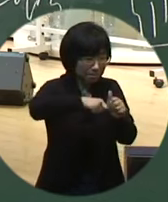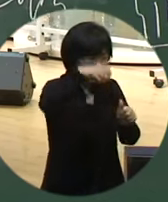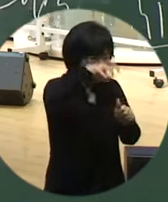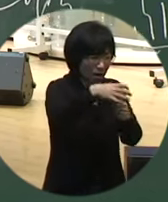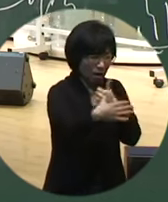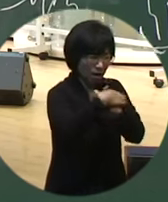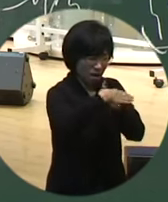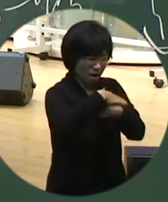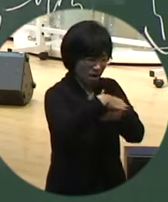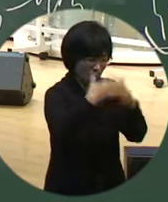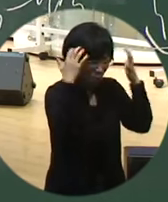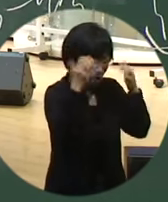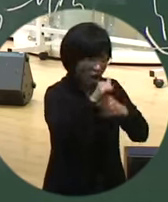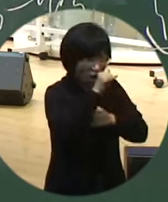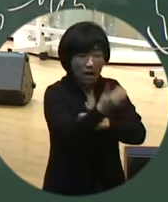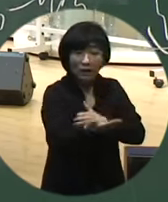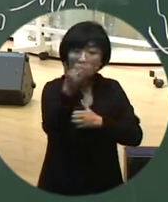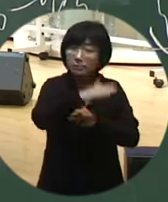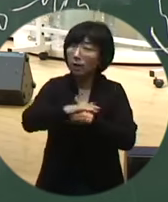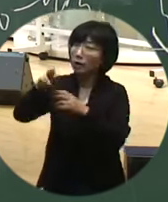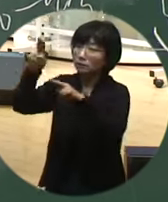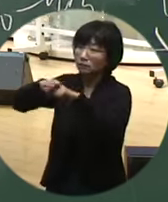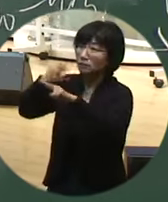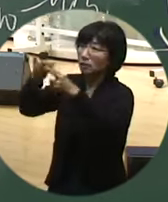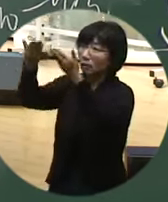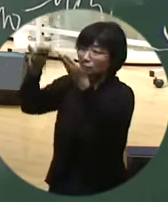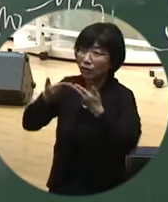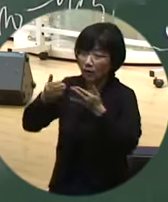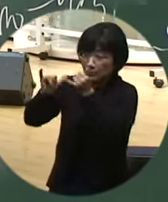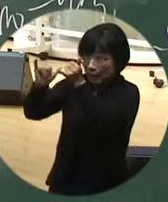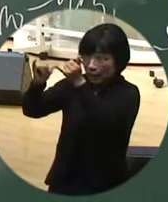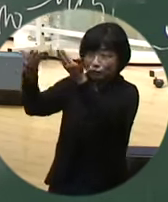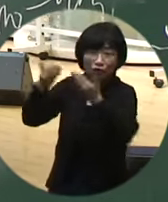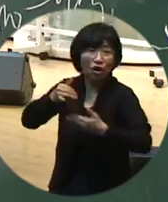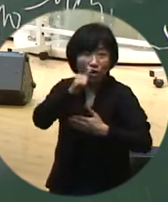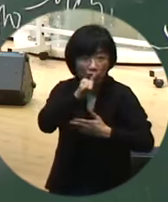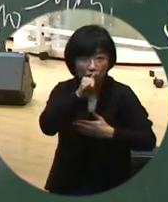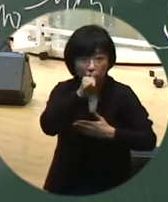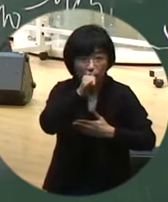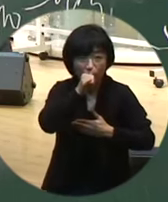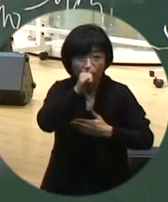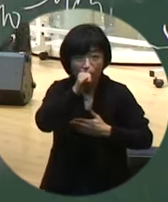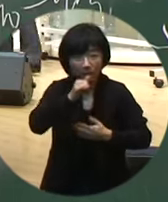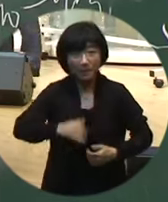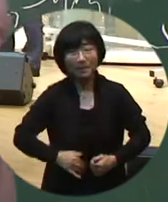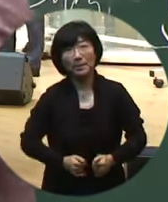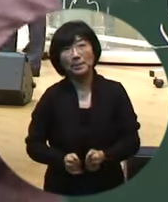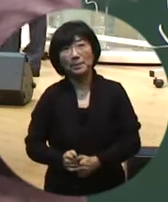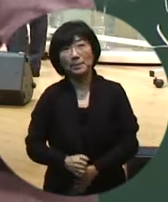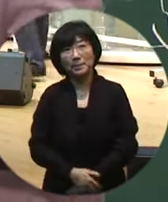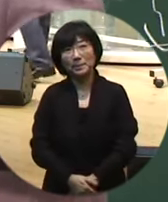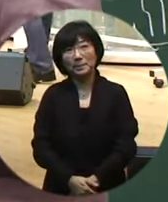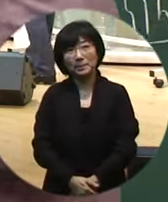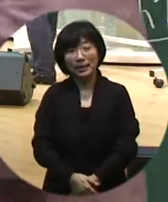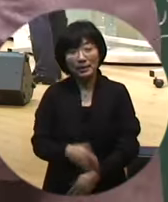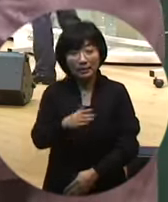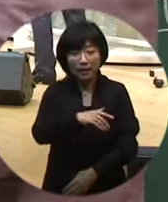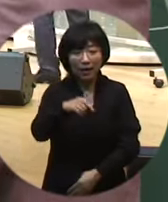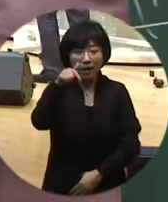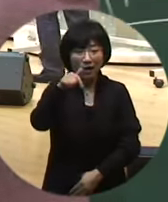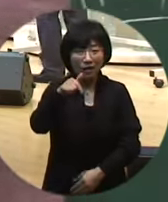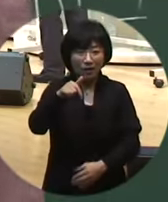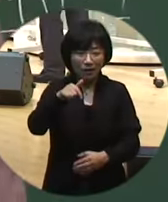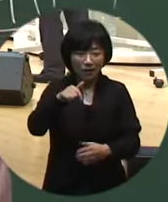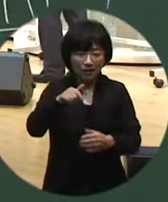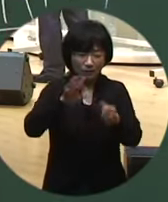there is also a reward. 어려움도 있지만은 성공도 있어요. Though there is adversity, there is also success. 여기 가정이죠. It's just a process. 자, 그럼